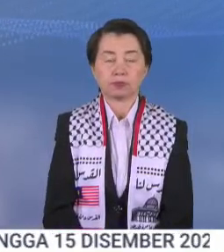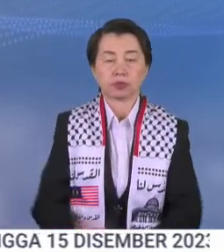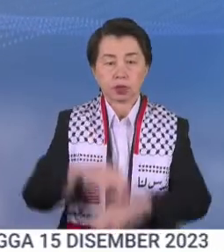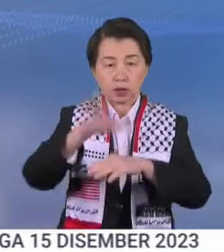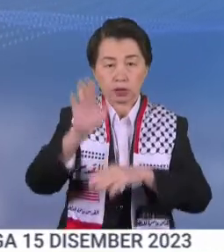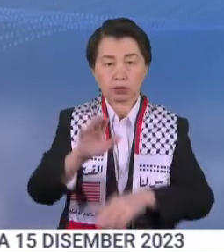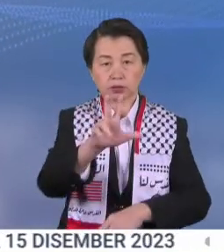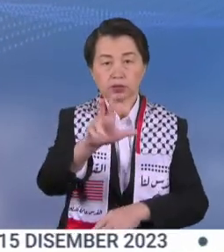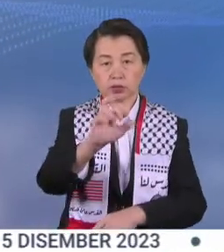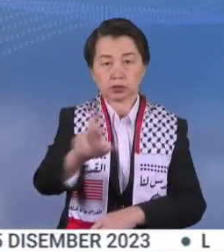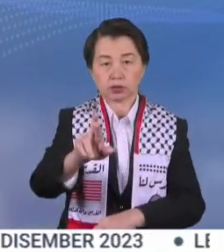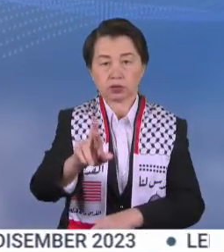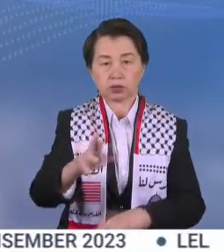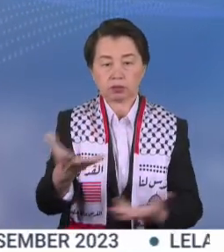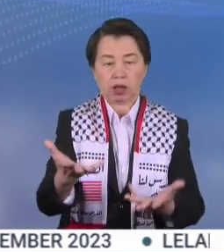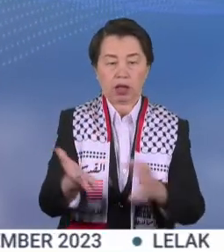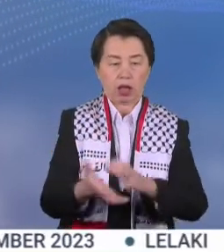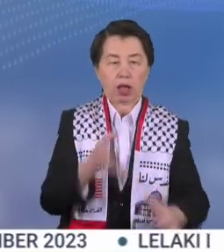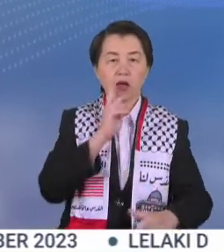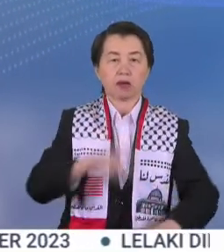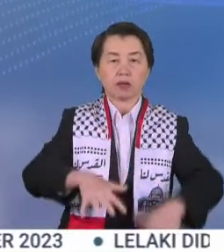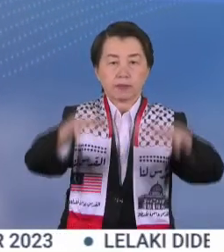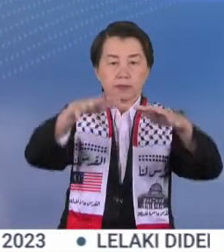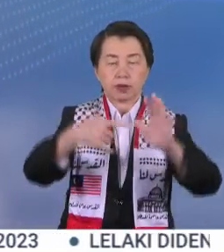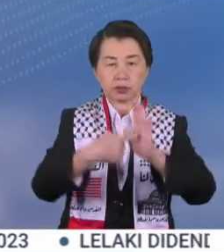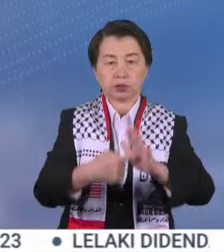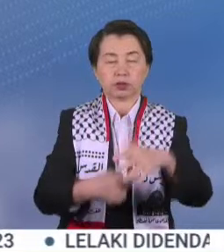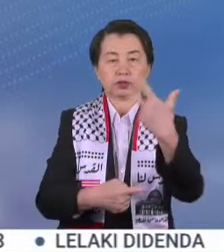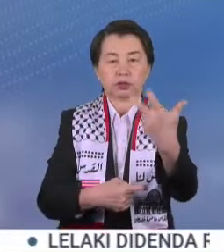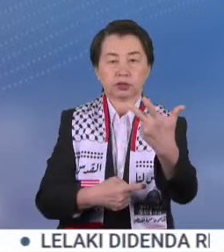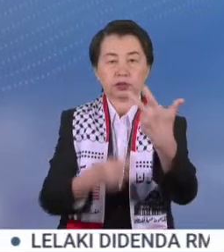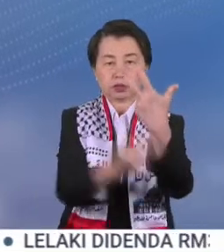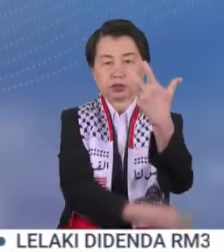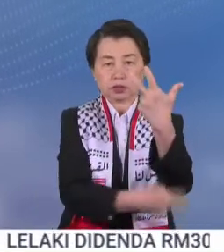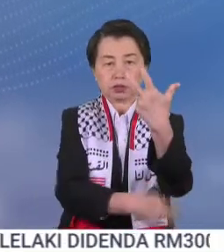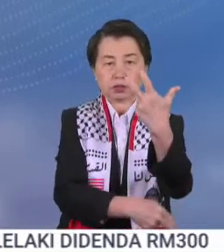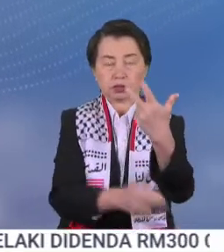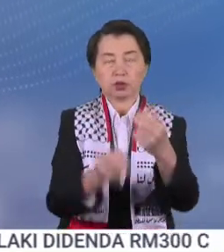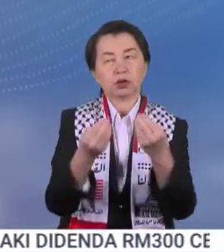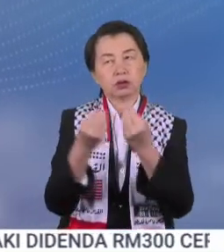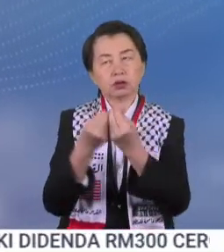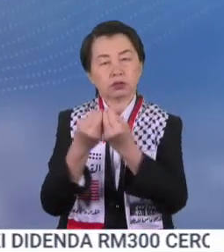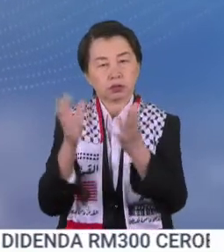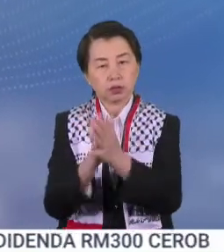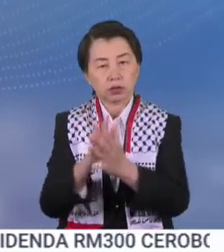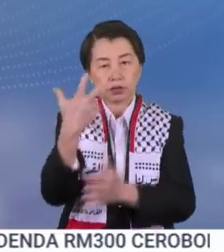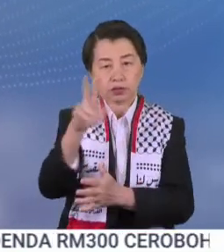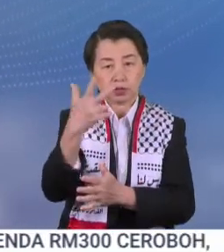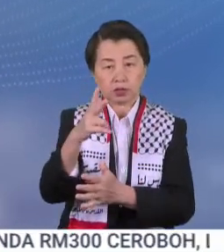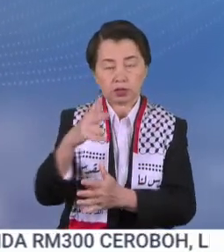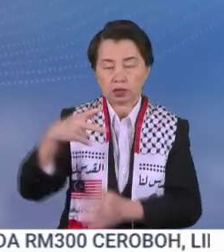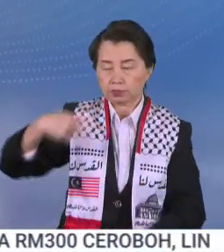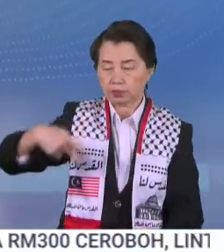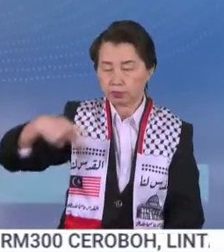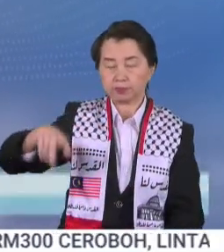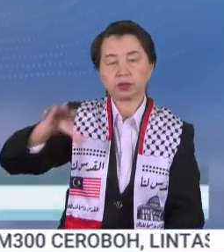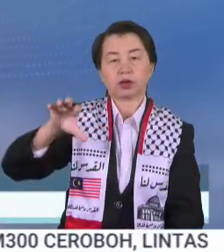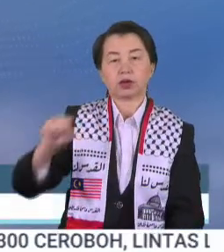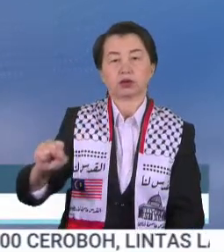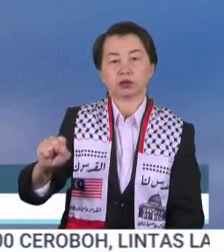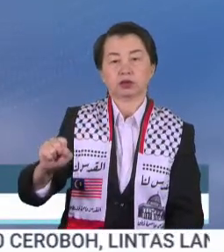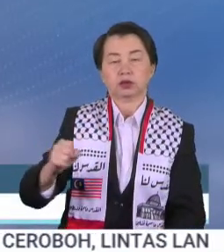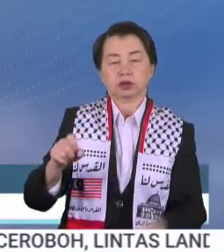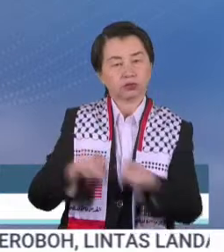Lebih 3,000 penduduk terjejas banjir dicatatkan di tiga negeri. Mereka menjadikan 13 pusat pemindahan sementara